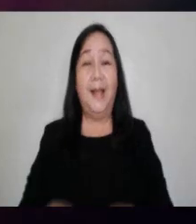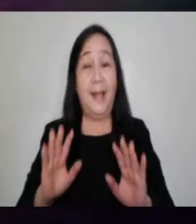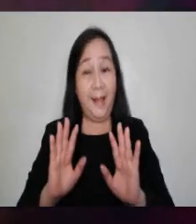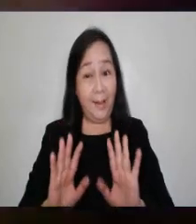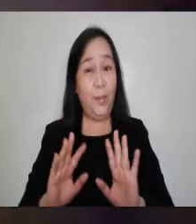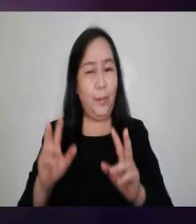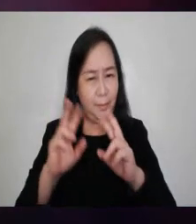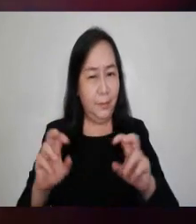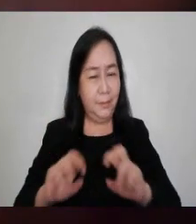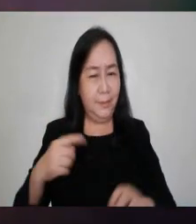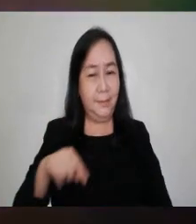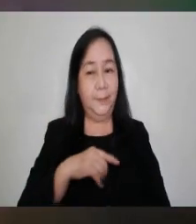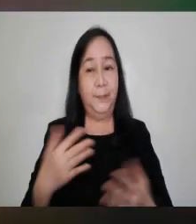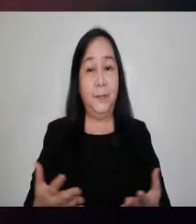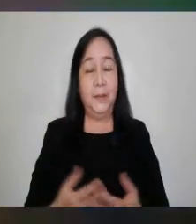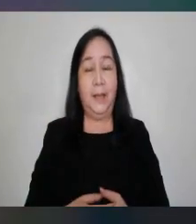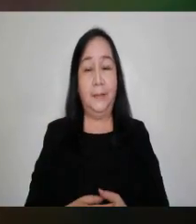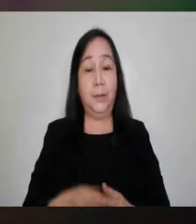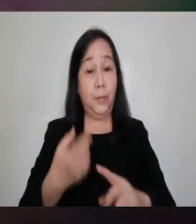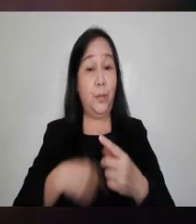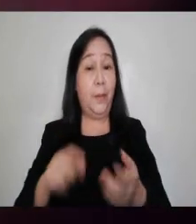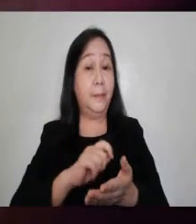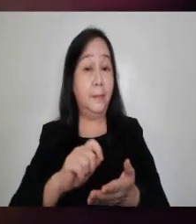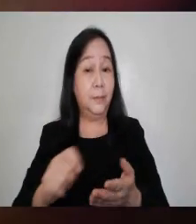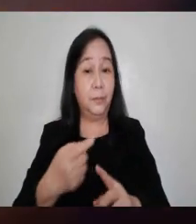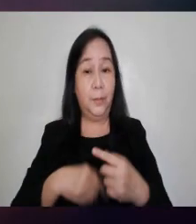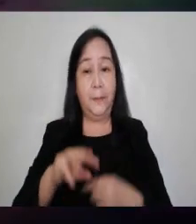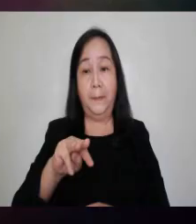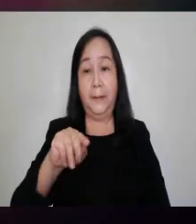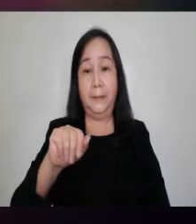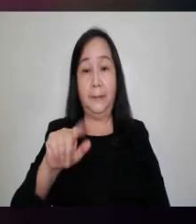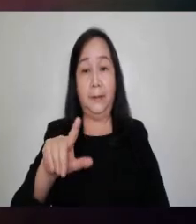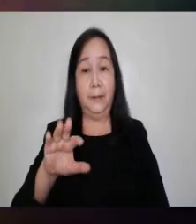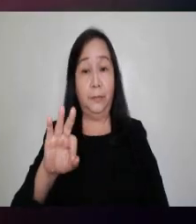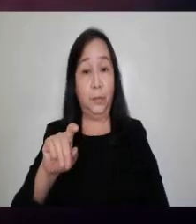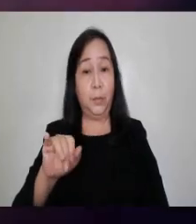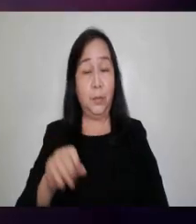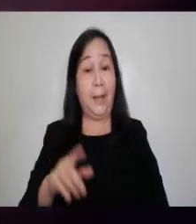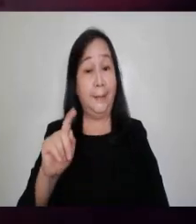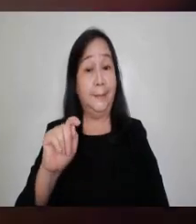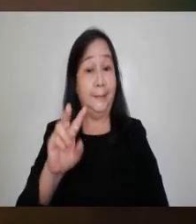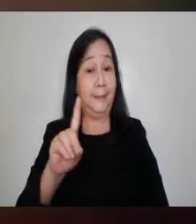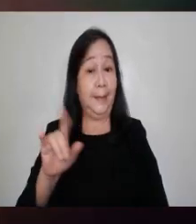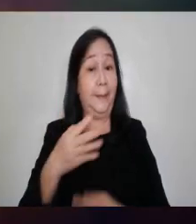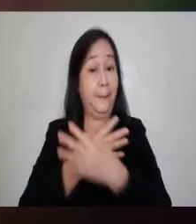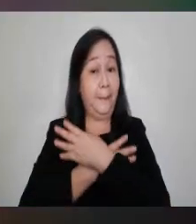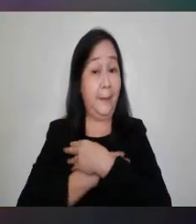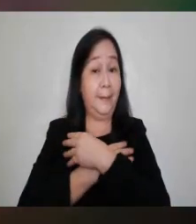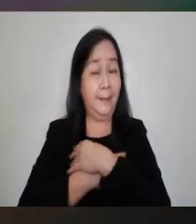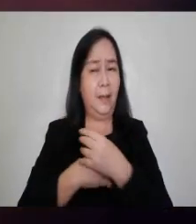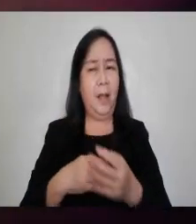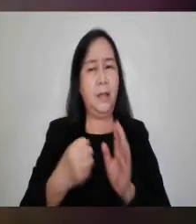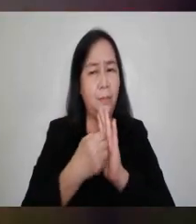Teka muna mga kapatid, magnilay muna tayo. Ayon sa isang artikulo mula sa Mental Floss, ang teddy bear pala